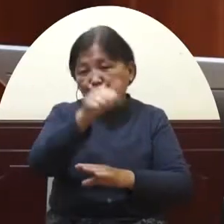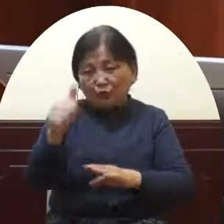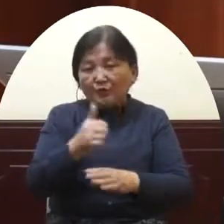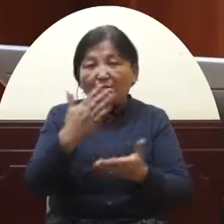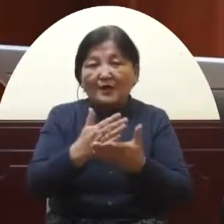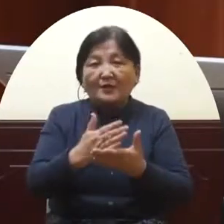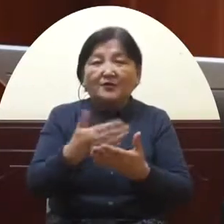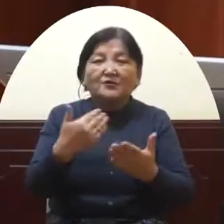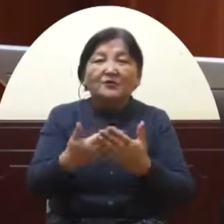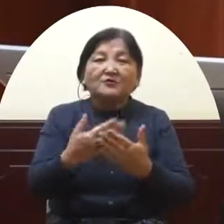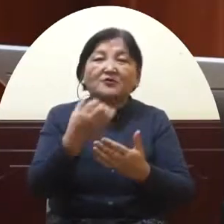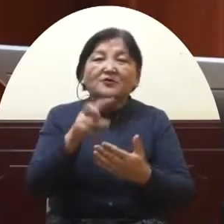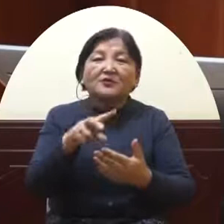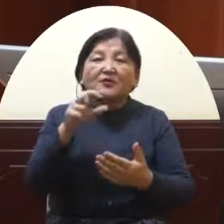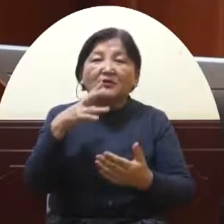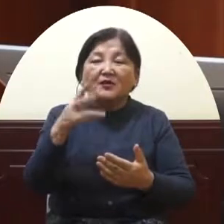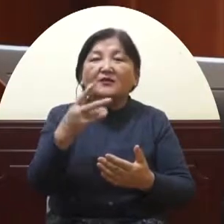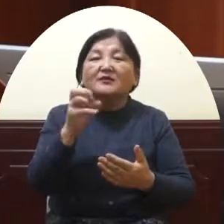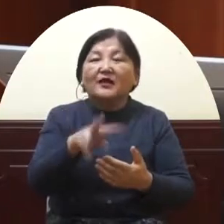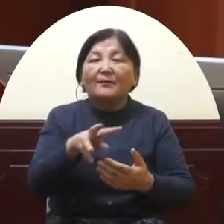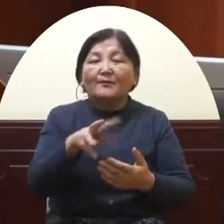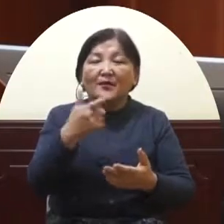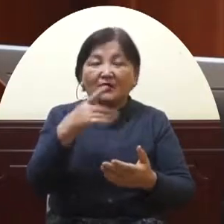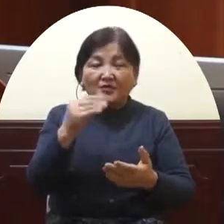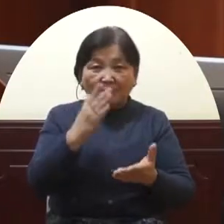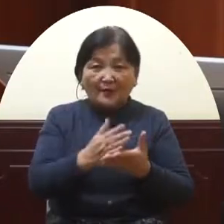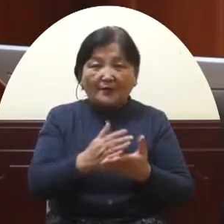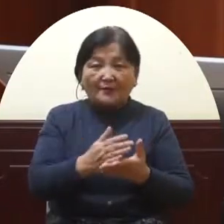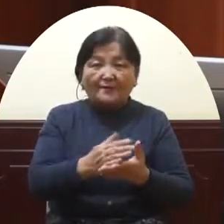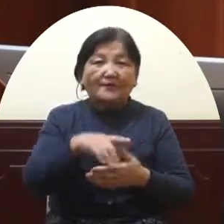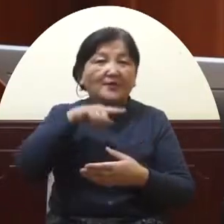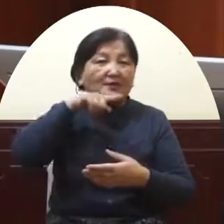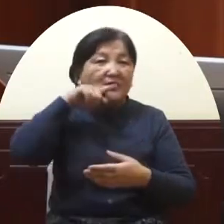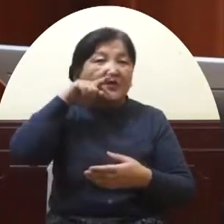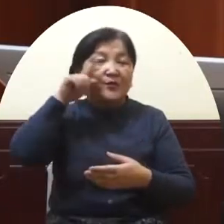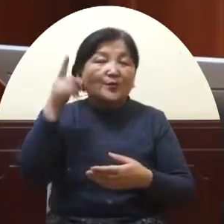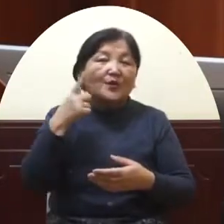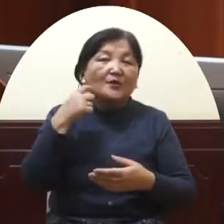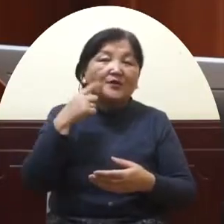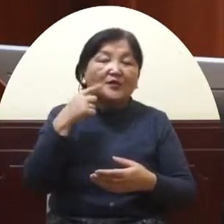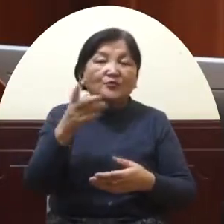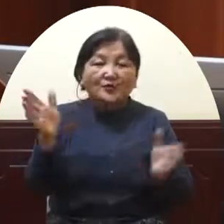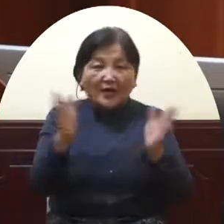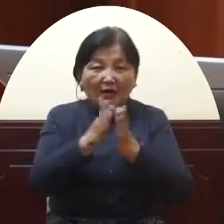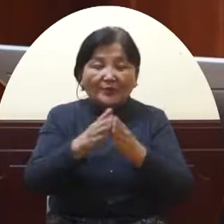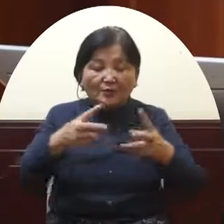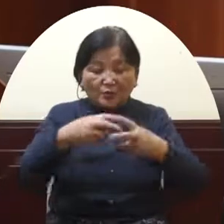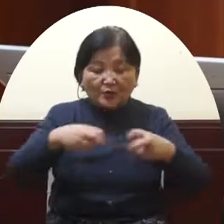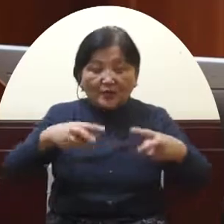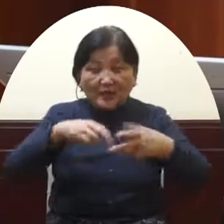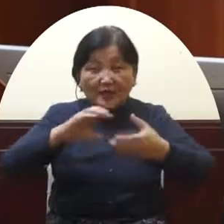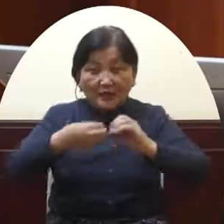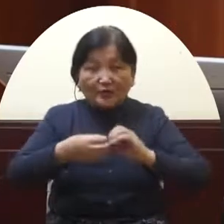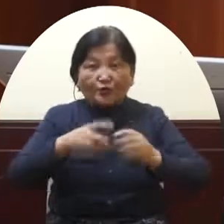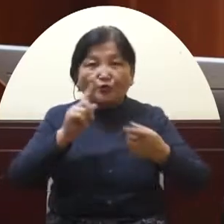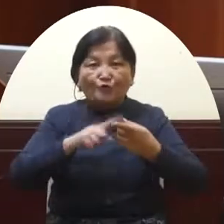энэ шилэн нам гэж санаачлаг байдаг бид нар. Иргэний нийгмийн болон бас улс төрийн залуу эмэгтэйчүүдтэй хамтарч судалгаа хийдэг. Тэр хүрээнд орон нутгаар